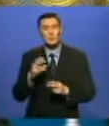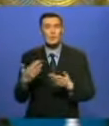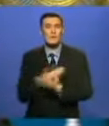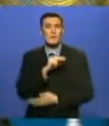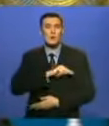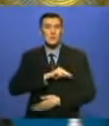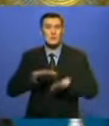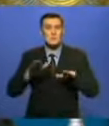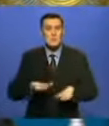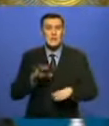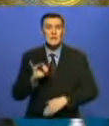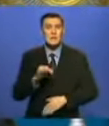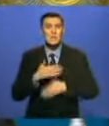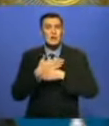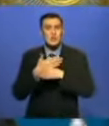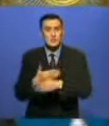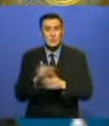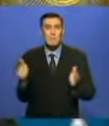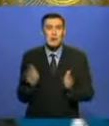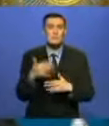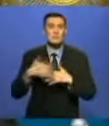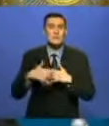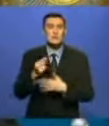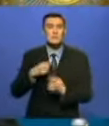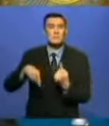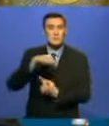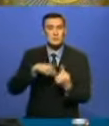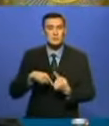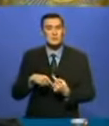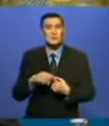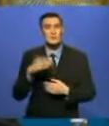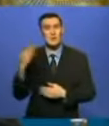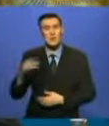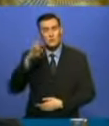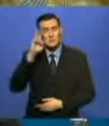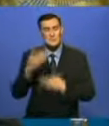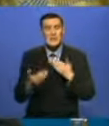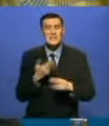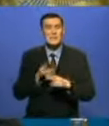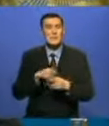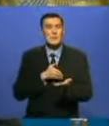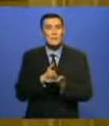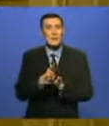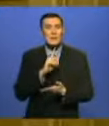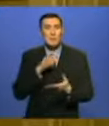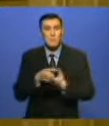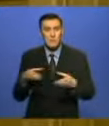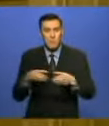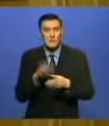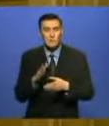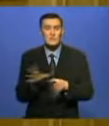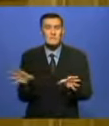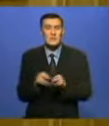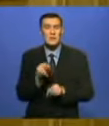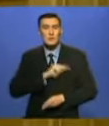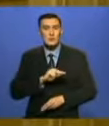мест, а также действенная поддержка малому и среднему бизнесу со стороны государства. Если в данном направлении Нур-Отан будет тесно